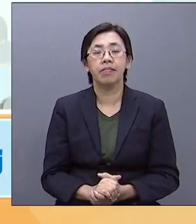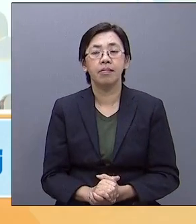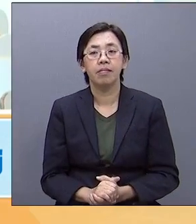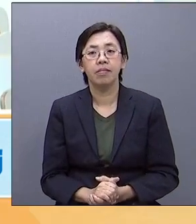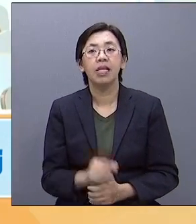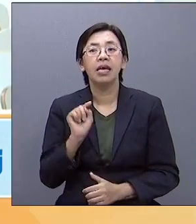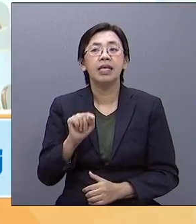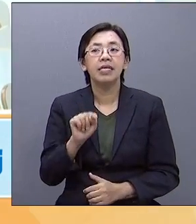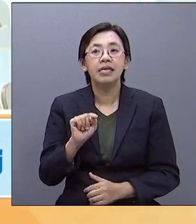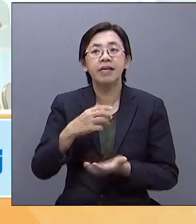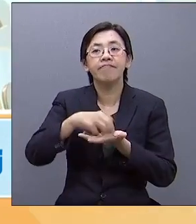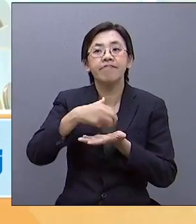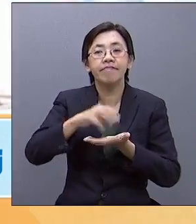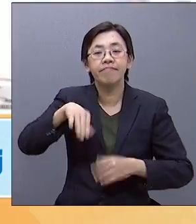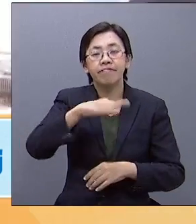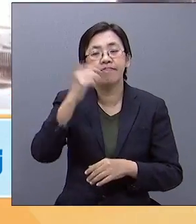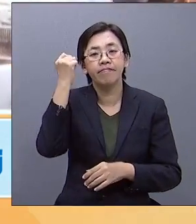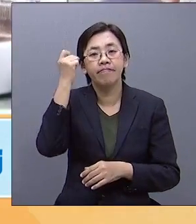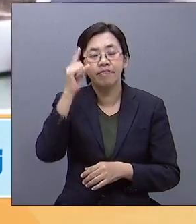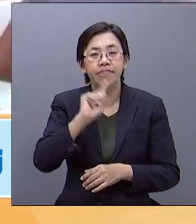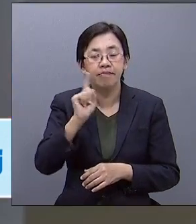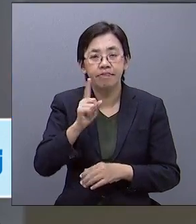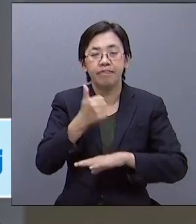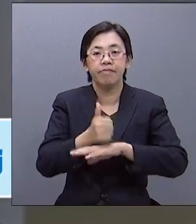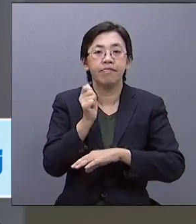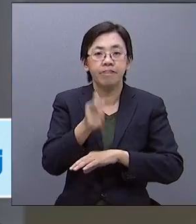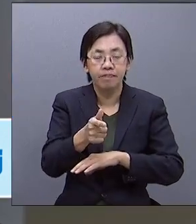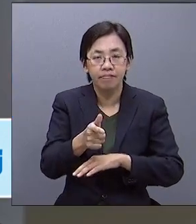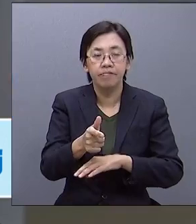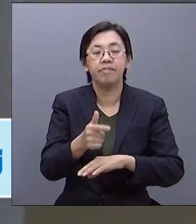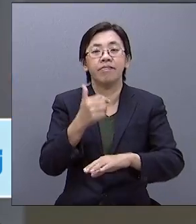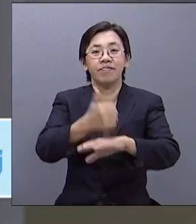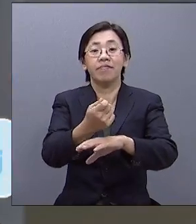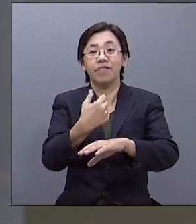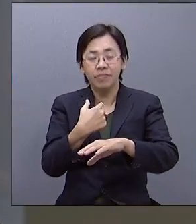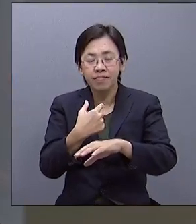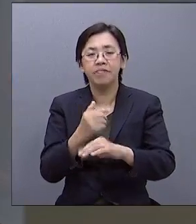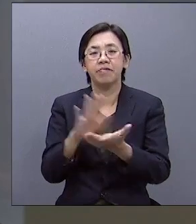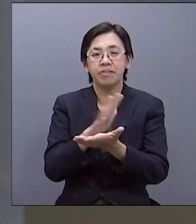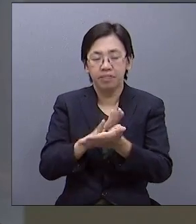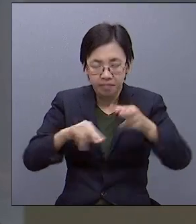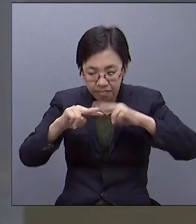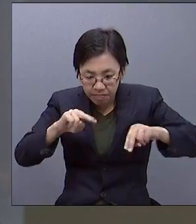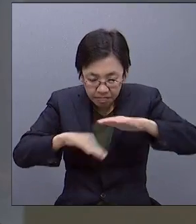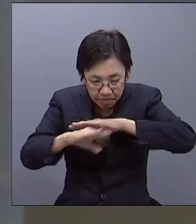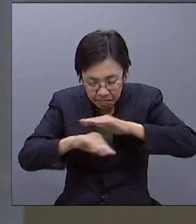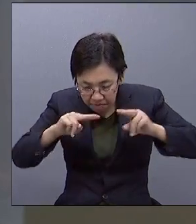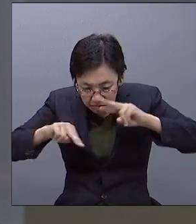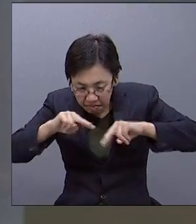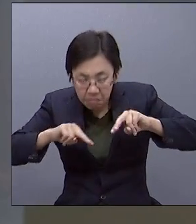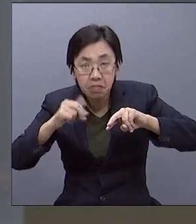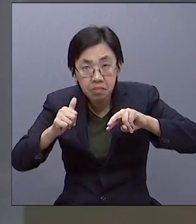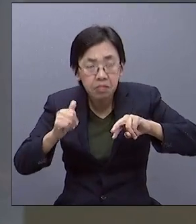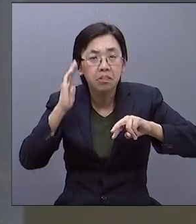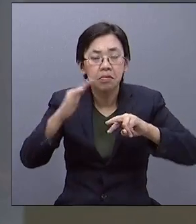มคะเป็นความเข้าใจกันนะทั้งในส่วนของนายจ้างแล้วก็ในส่วนของลูกจ้างตรวจสอบเอกสารให้ดีนะคะคุณผู้ชมเป็นการป้องกันแล้วก็รักษ